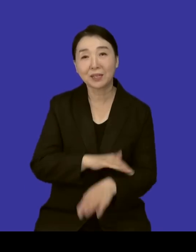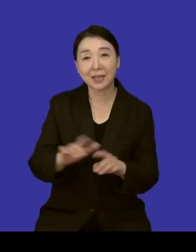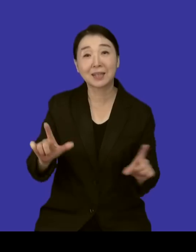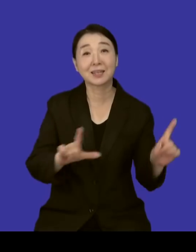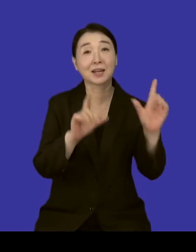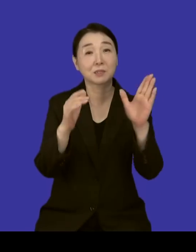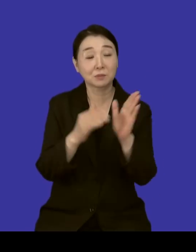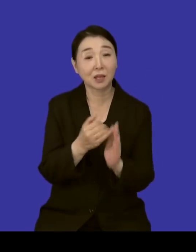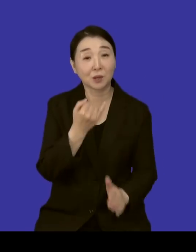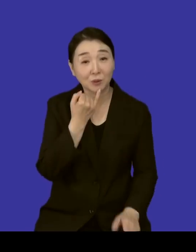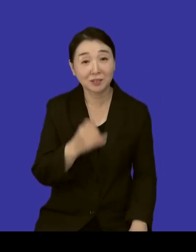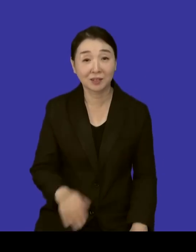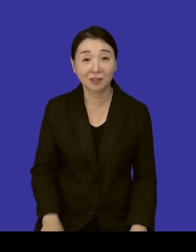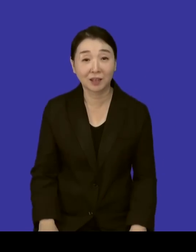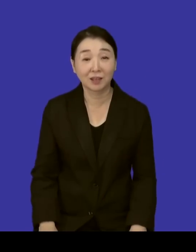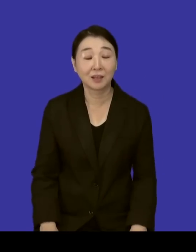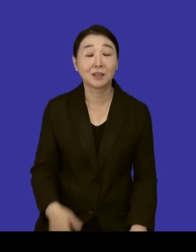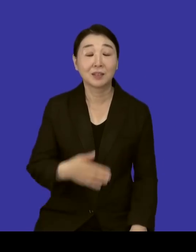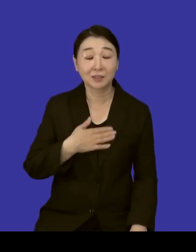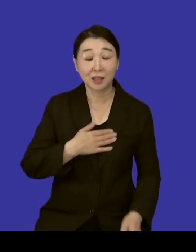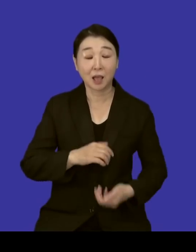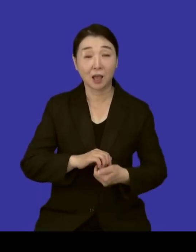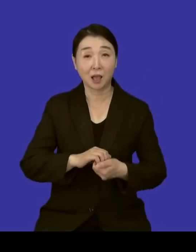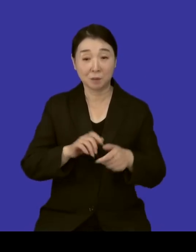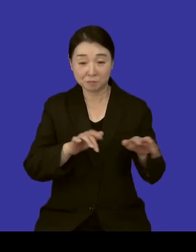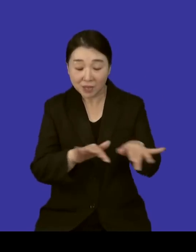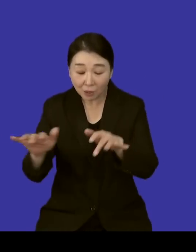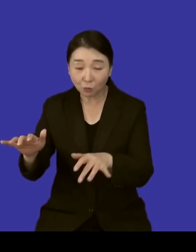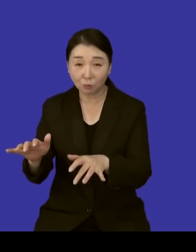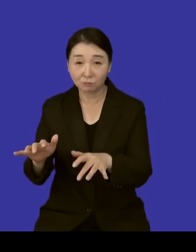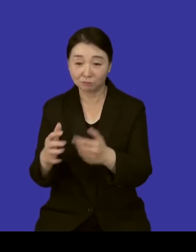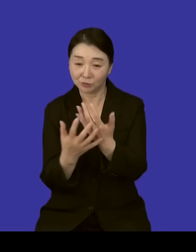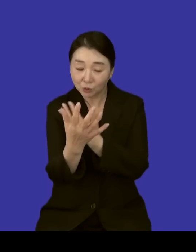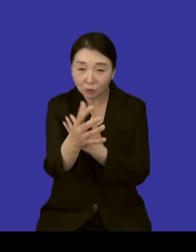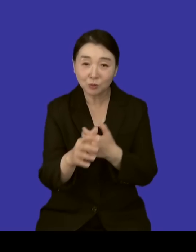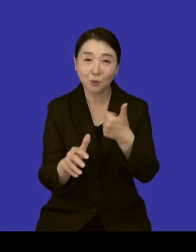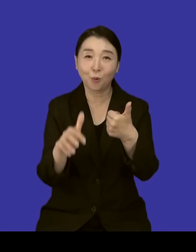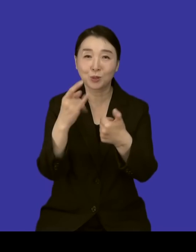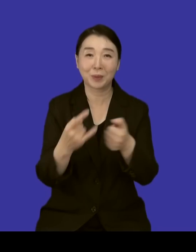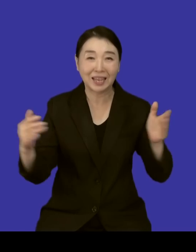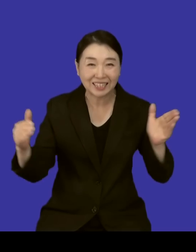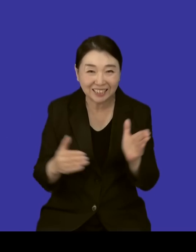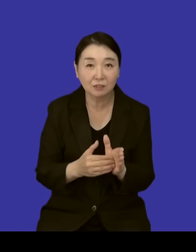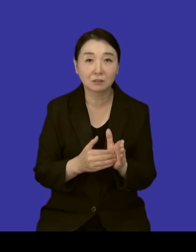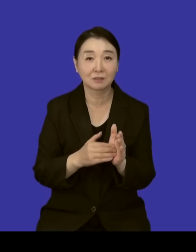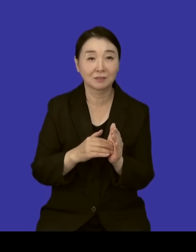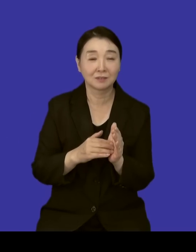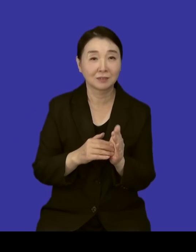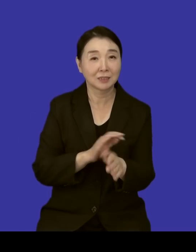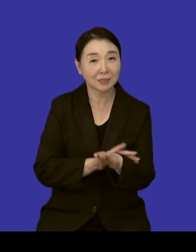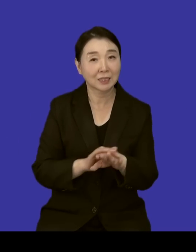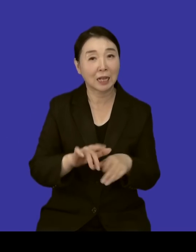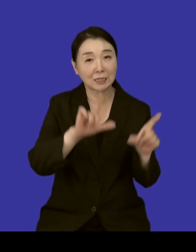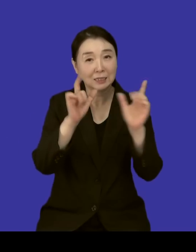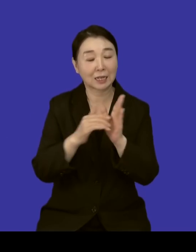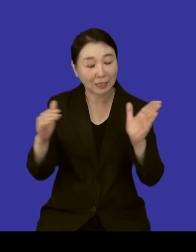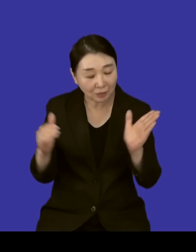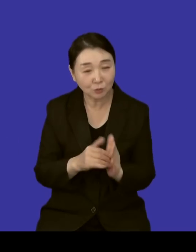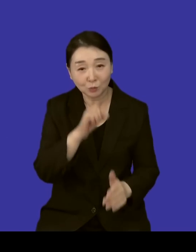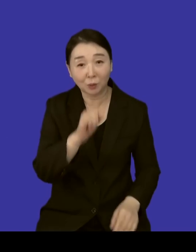진짜 50회 독주회를 하면서 아름답게 살다 갔습니다. 딱 끝나면 좋은데. 야, 일단 남편분이 안